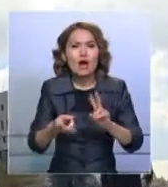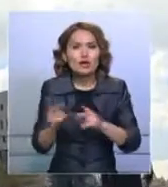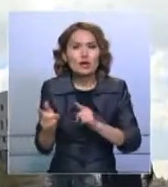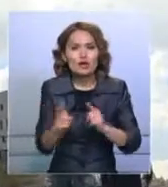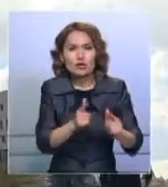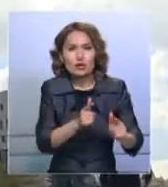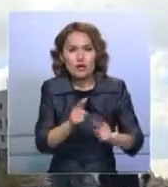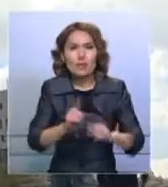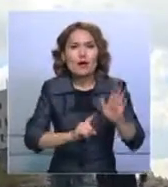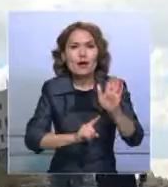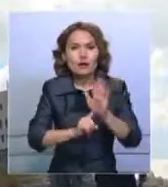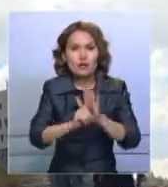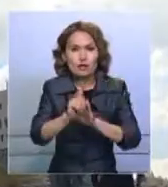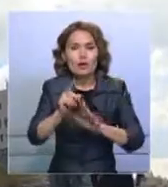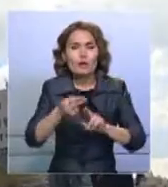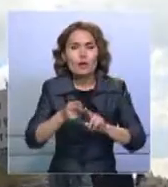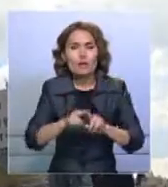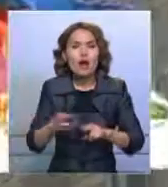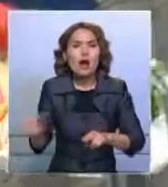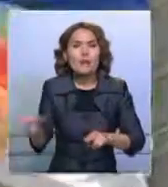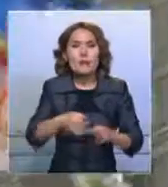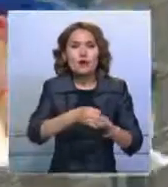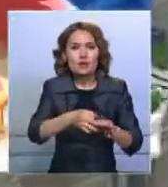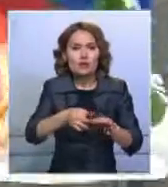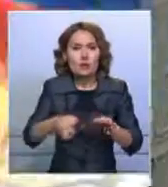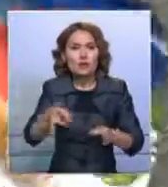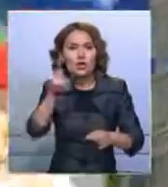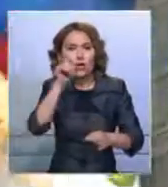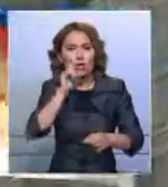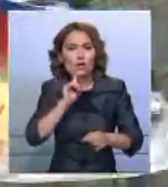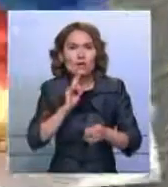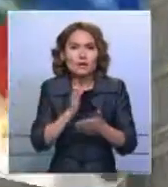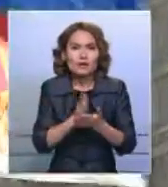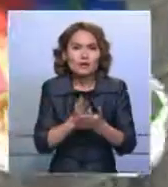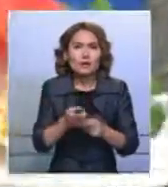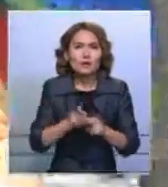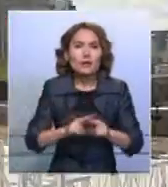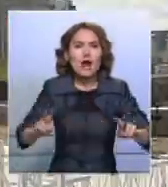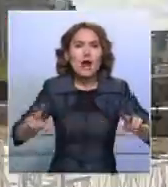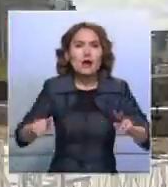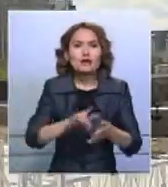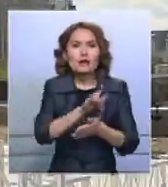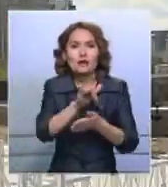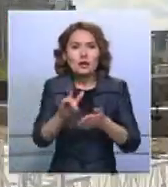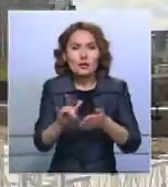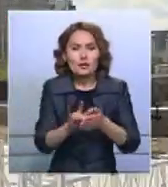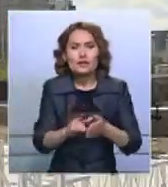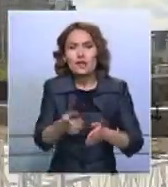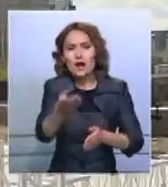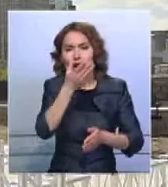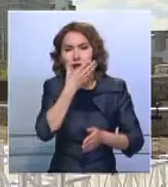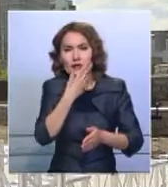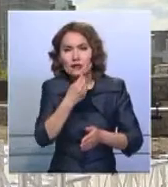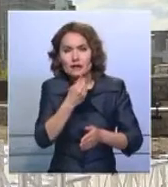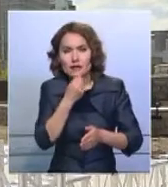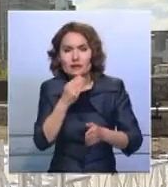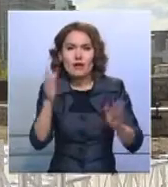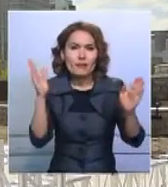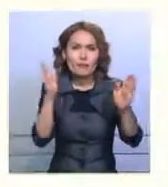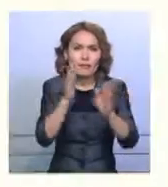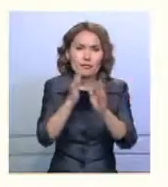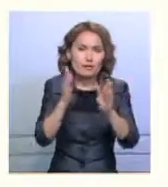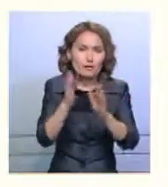жатыр. Мерекенің ойдағыдай өтуі үшін барлық жағдай жасалған дейді ұйымдастырушылар. Тіпті елорданың құбылмалы ауа райы да